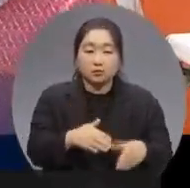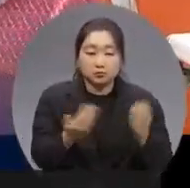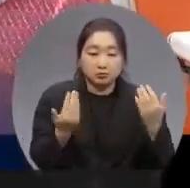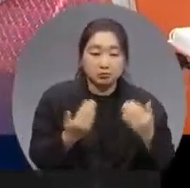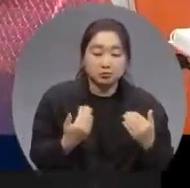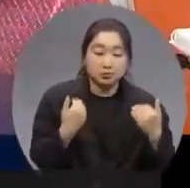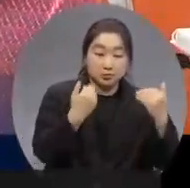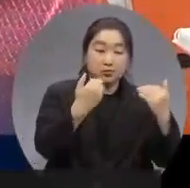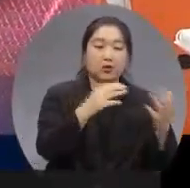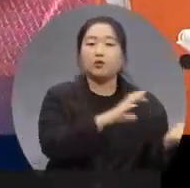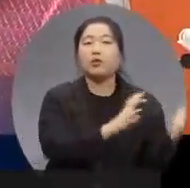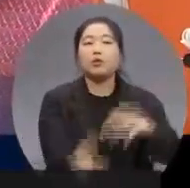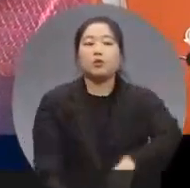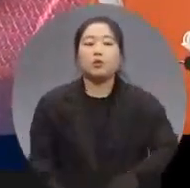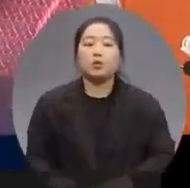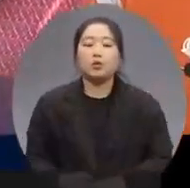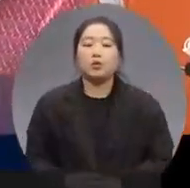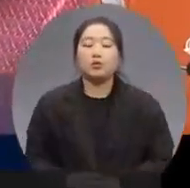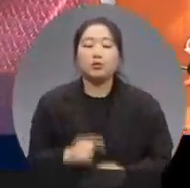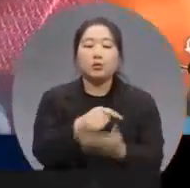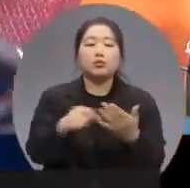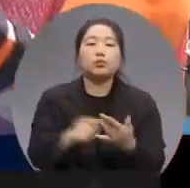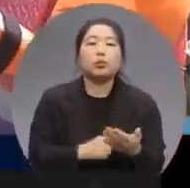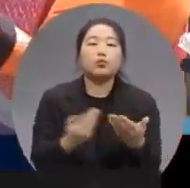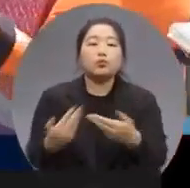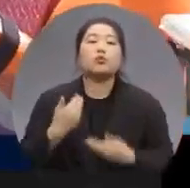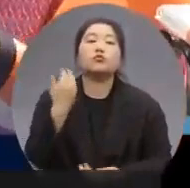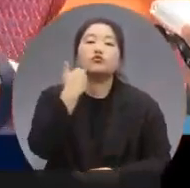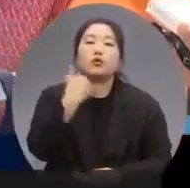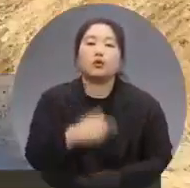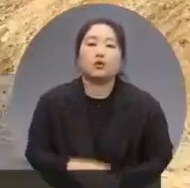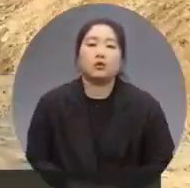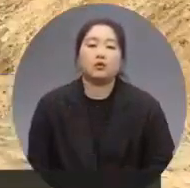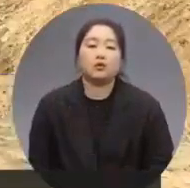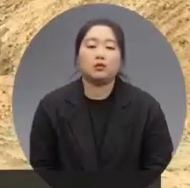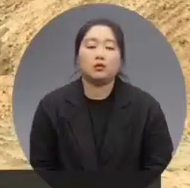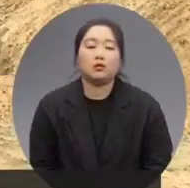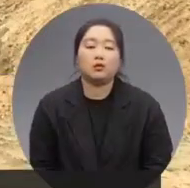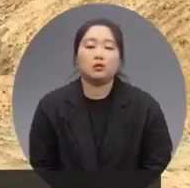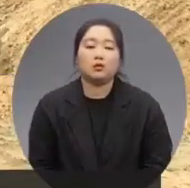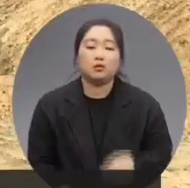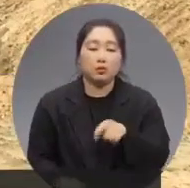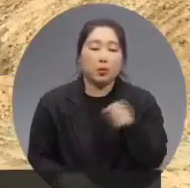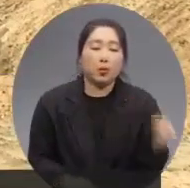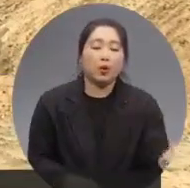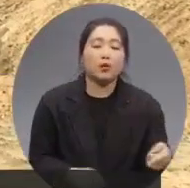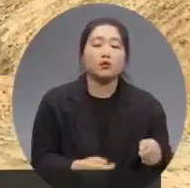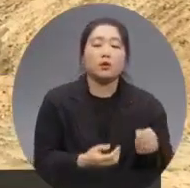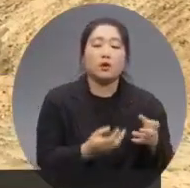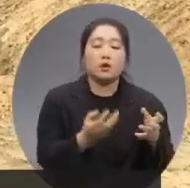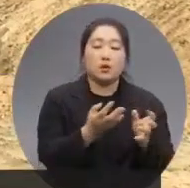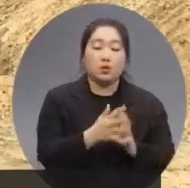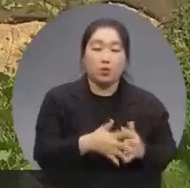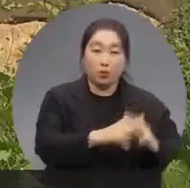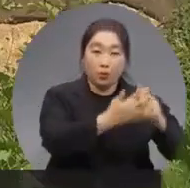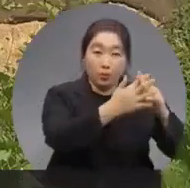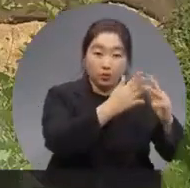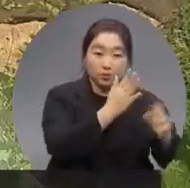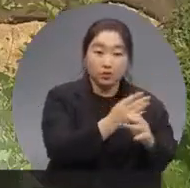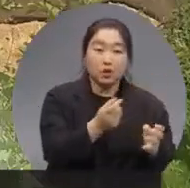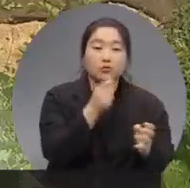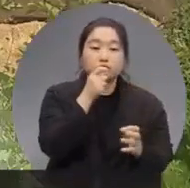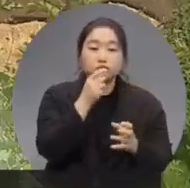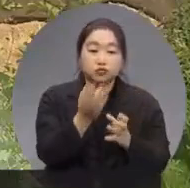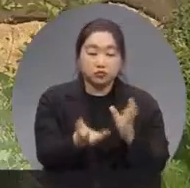폐기 처분해야 돼요, 뭐가. 뭐. 그러면 다 물어줄 거냐고요. 인근 호암지에 제당 공사를 하면서